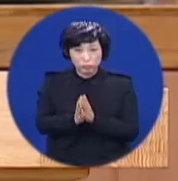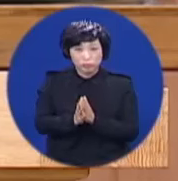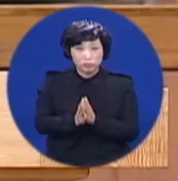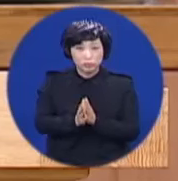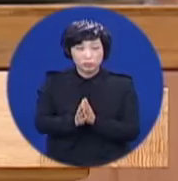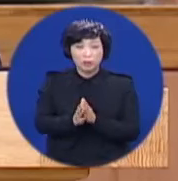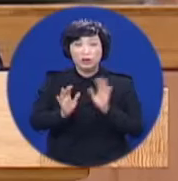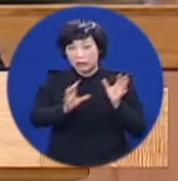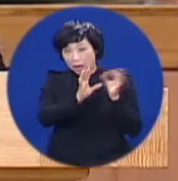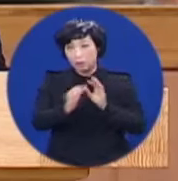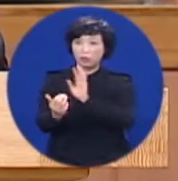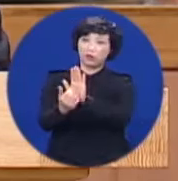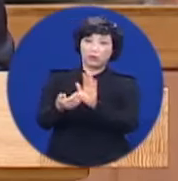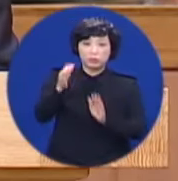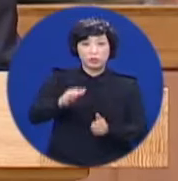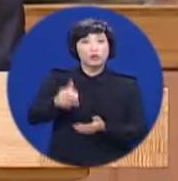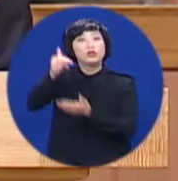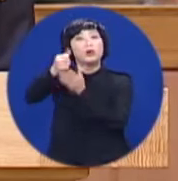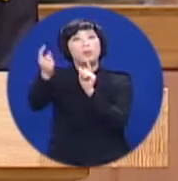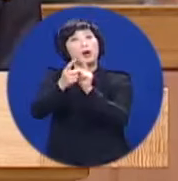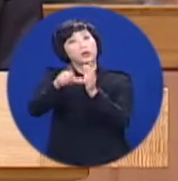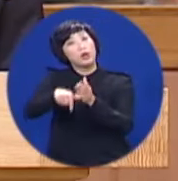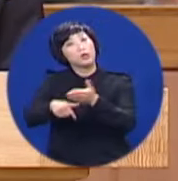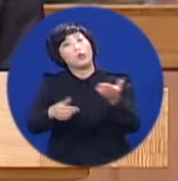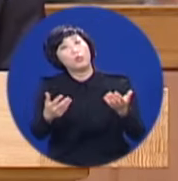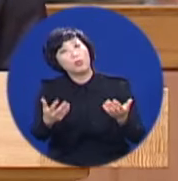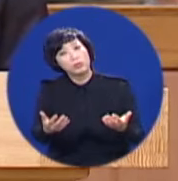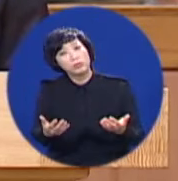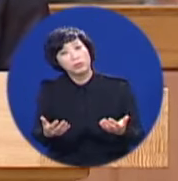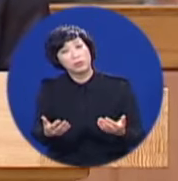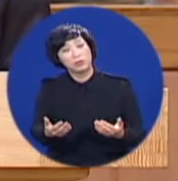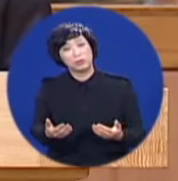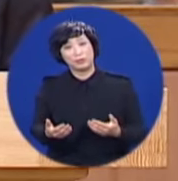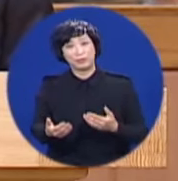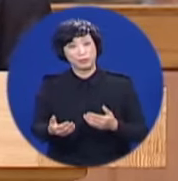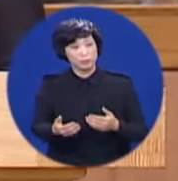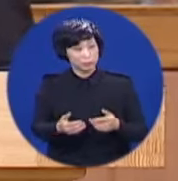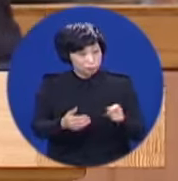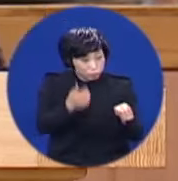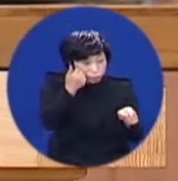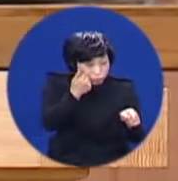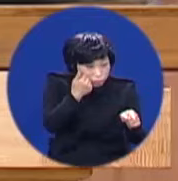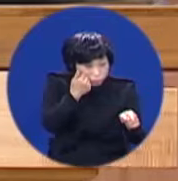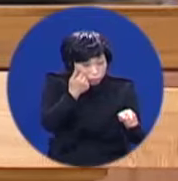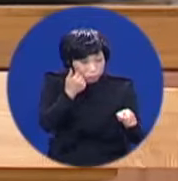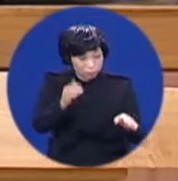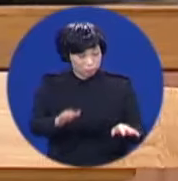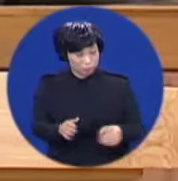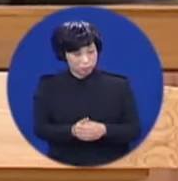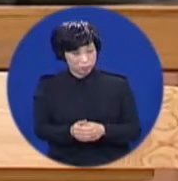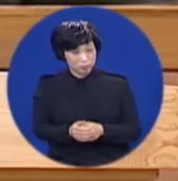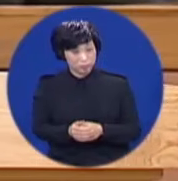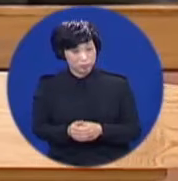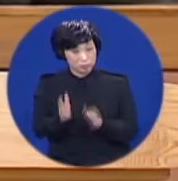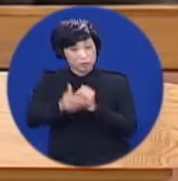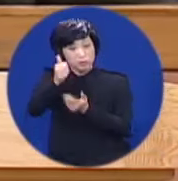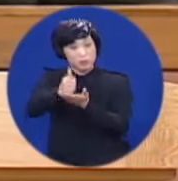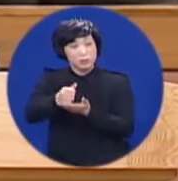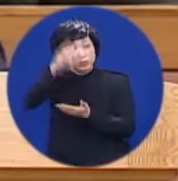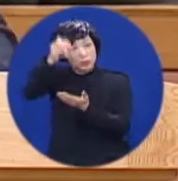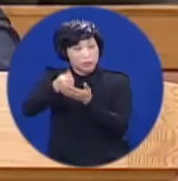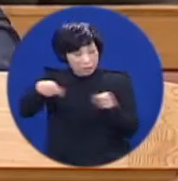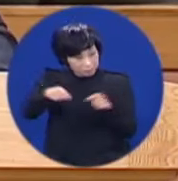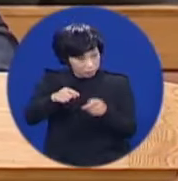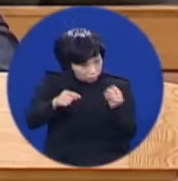고욕하고도 주님 앞에 서는 그날 내가 너를 예수님을 성령으로